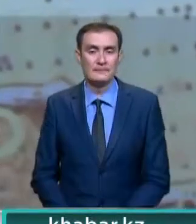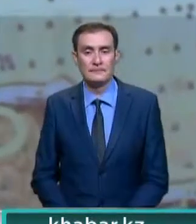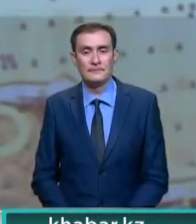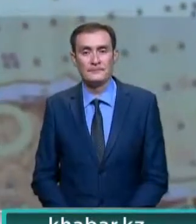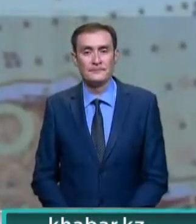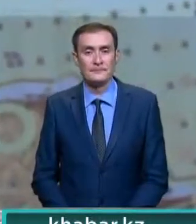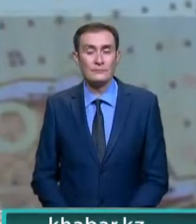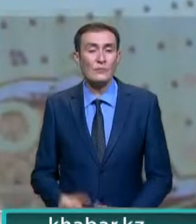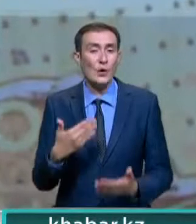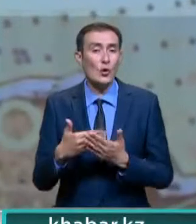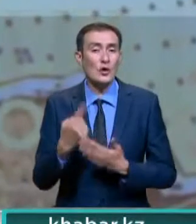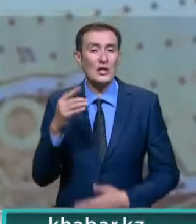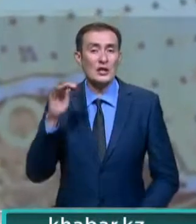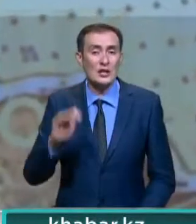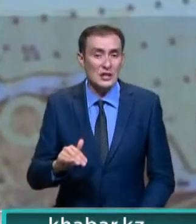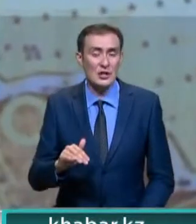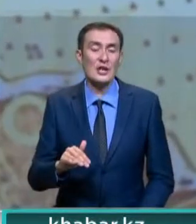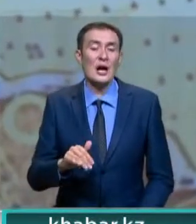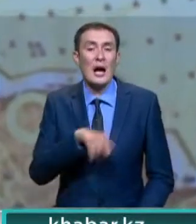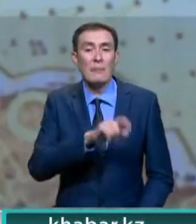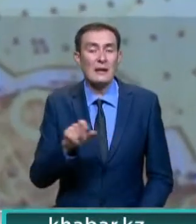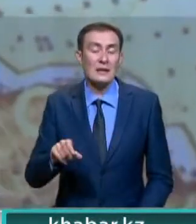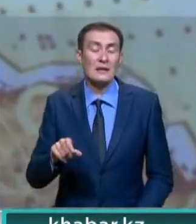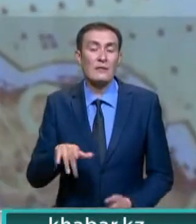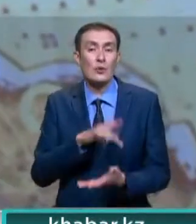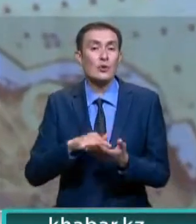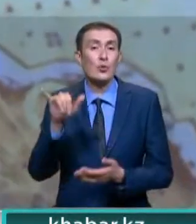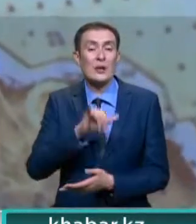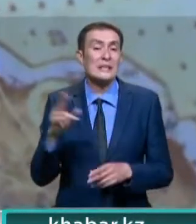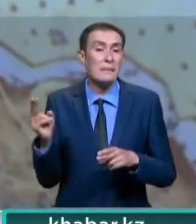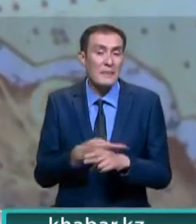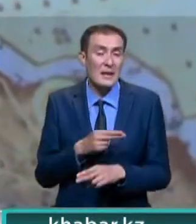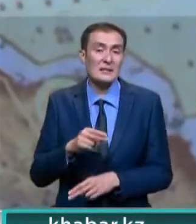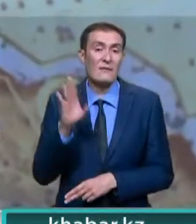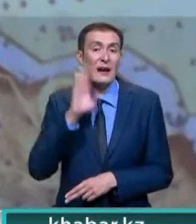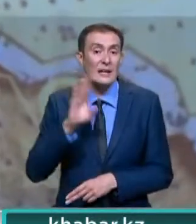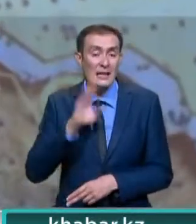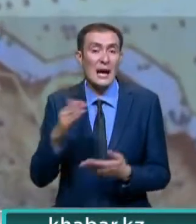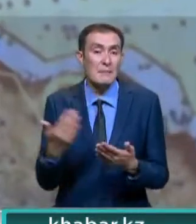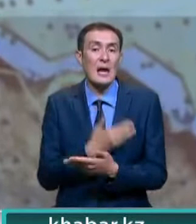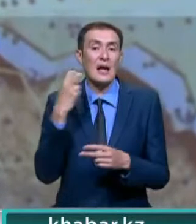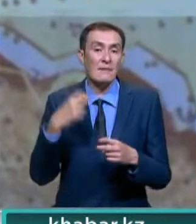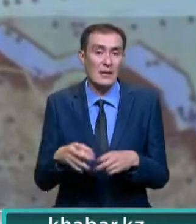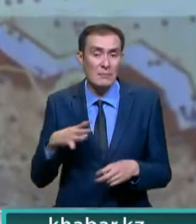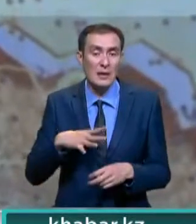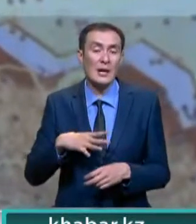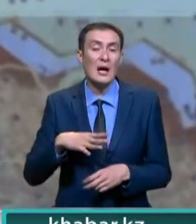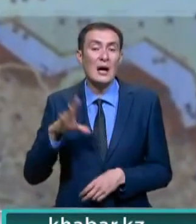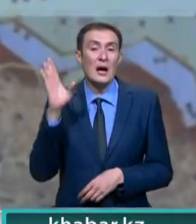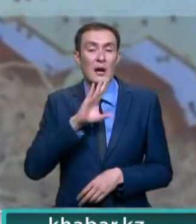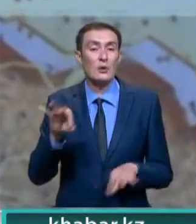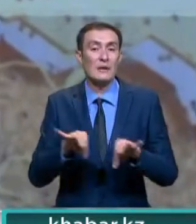И к другим темам. Около 1000 абонентов в Уральске снова сидят без воды. В этот раз аварии произошли на ветке